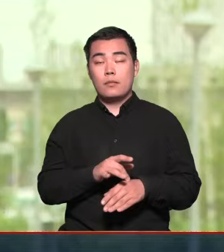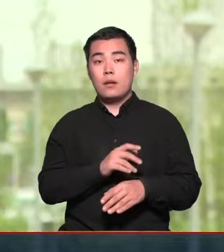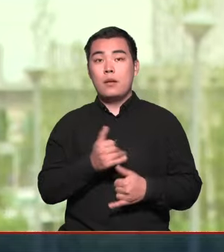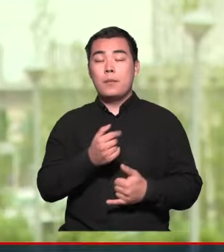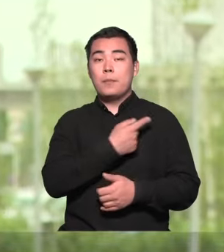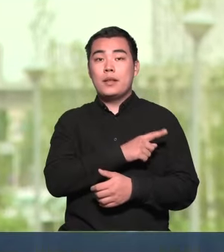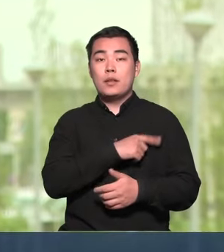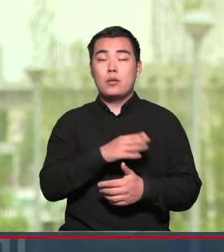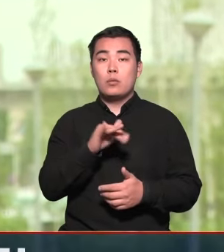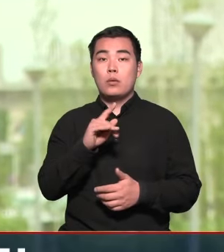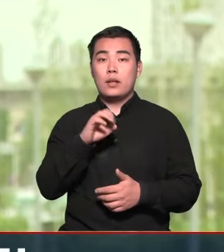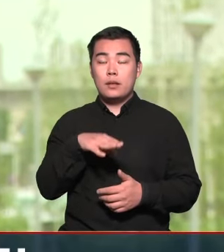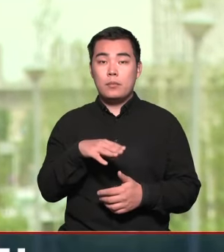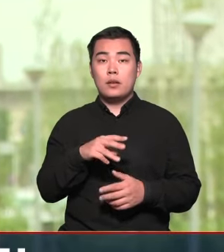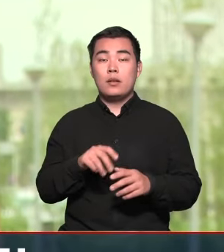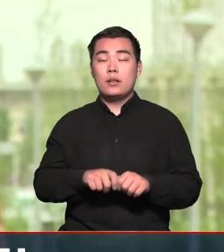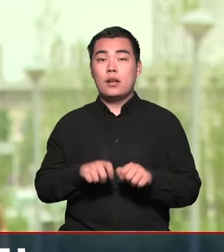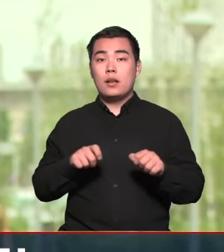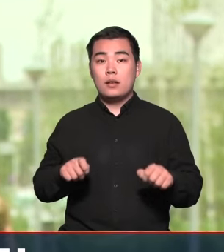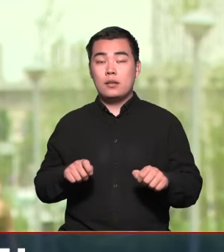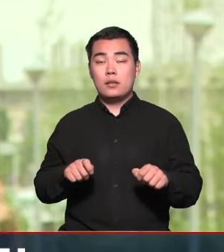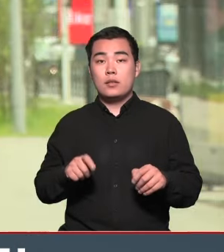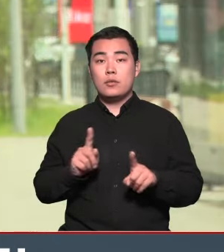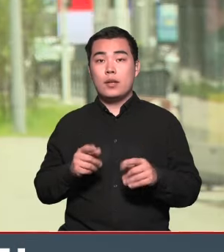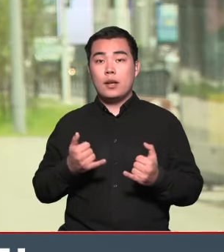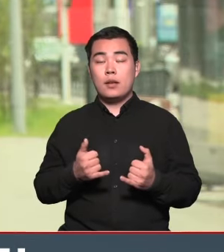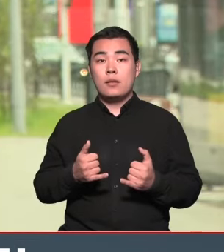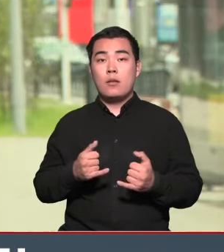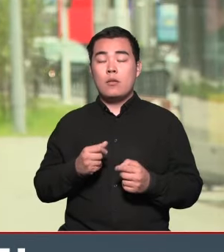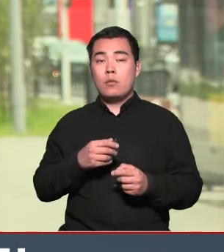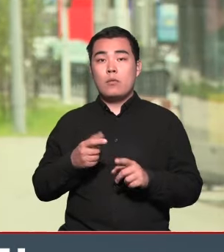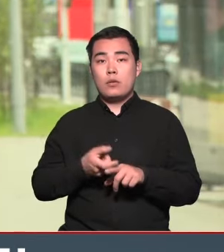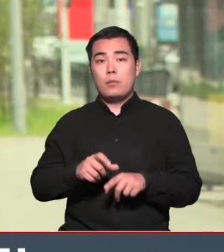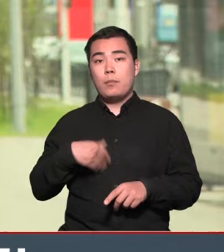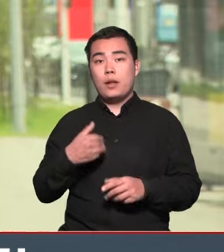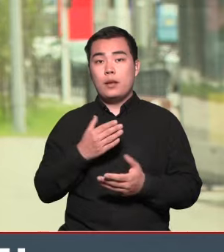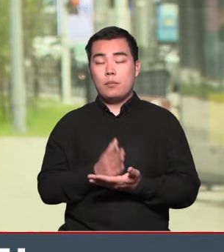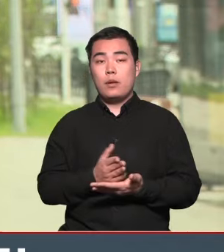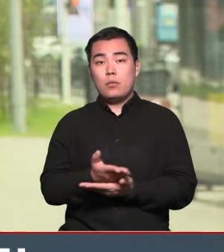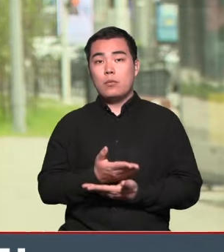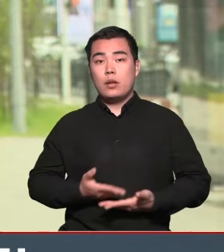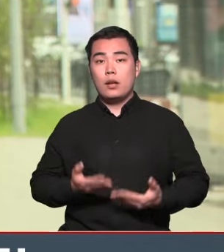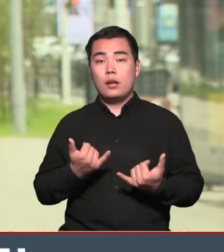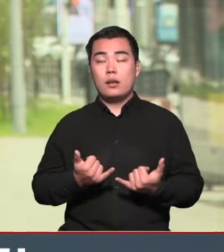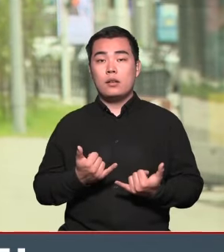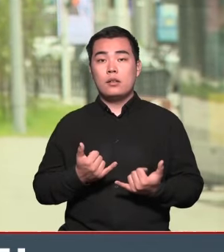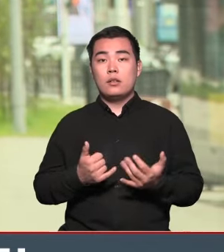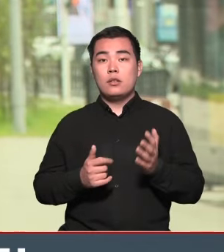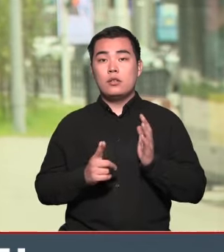медициналық туризмнің дамуының әлеуеті өте зор. Бізде 7